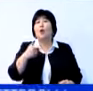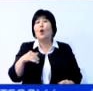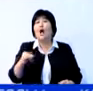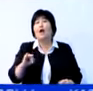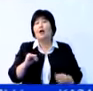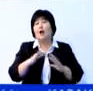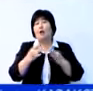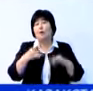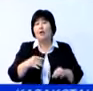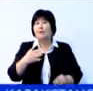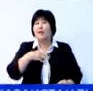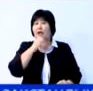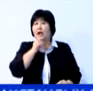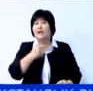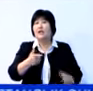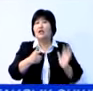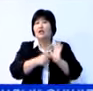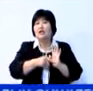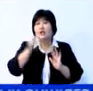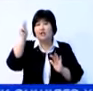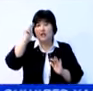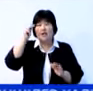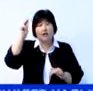келген. Менің атамның 7 жылдық білімі бар.